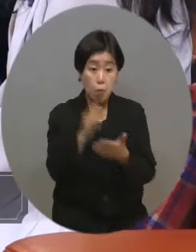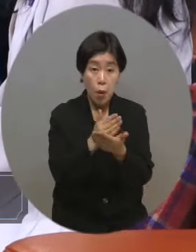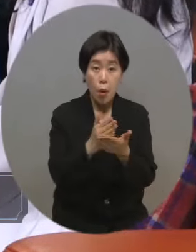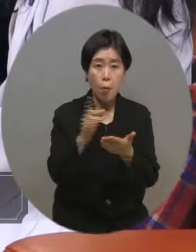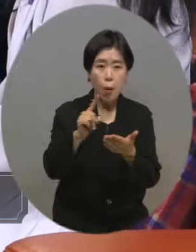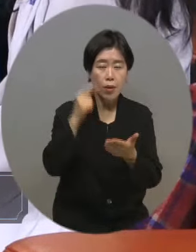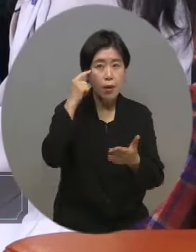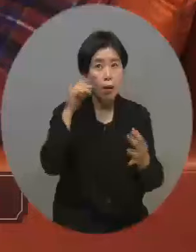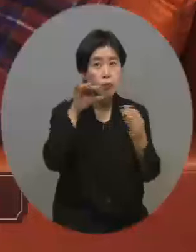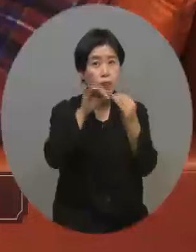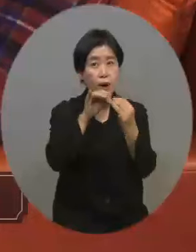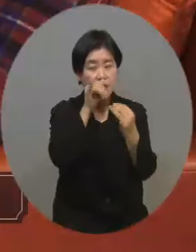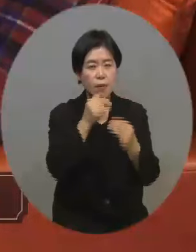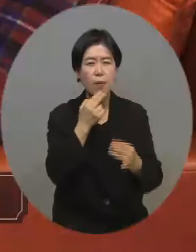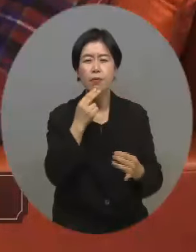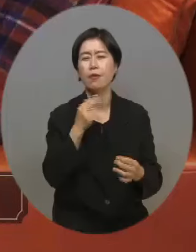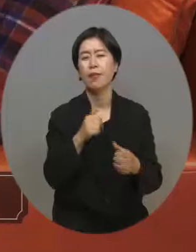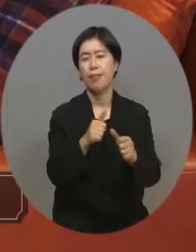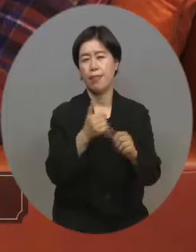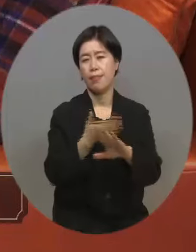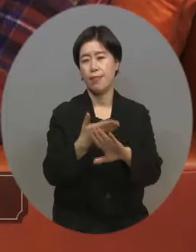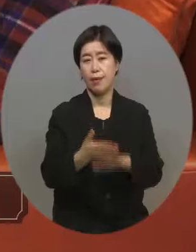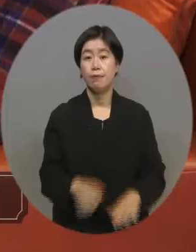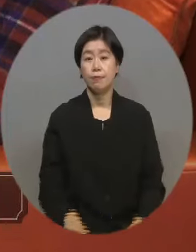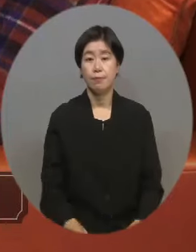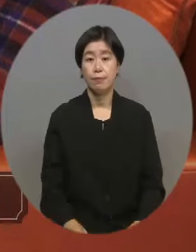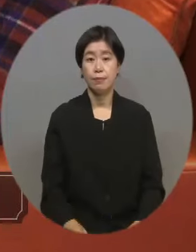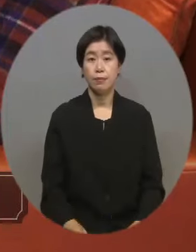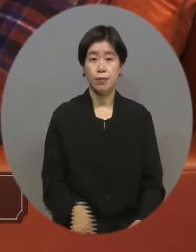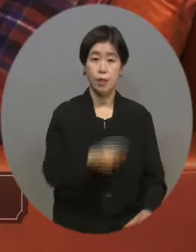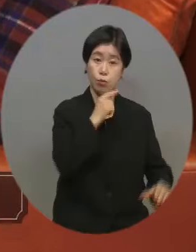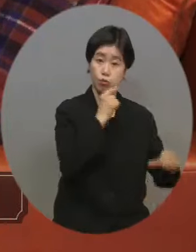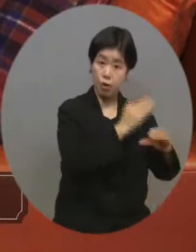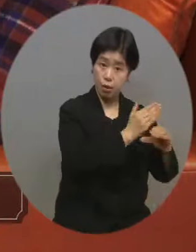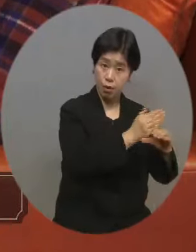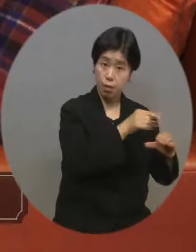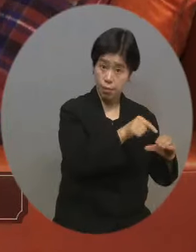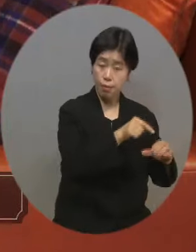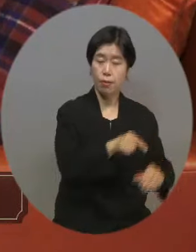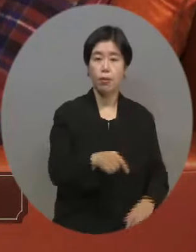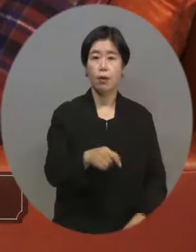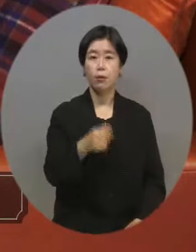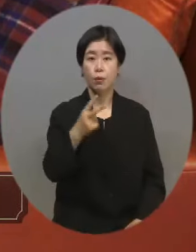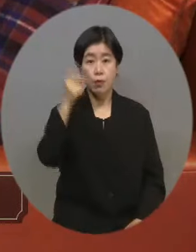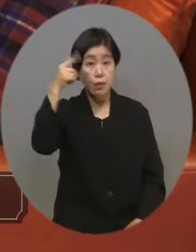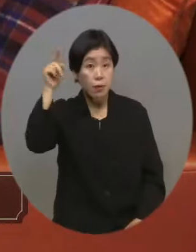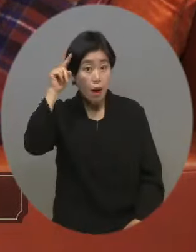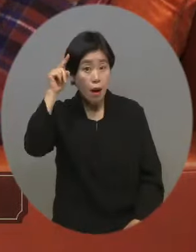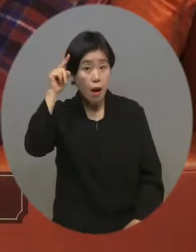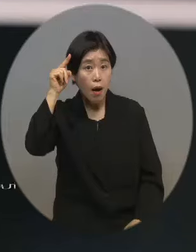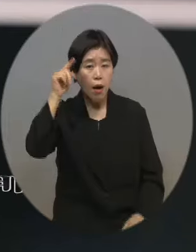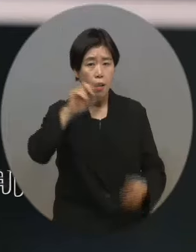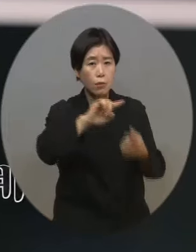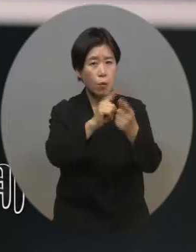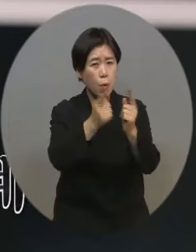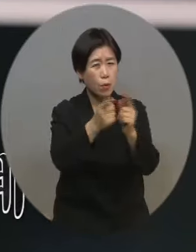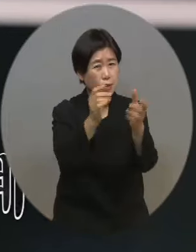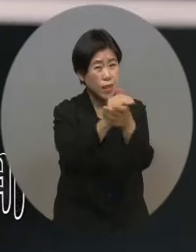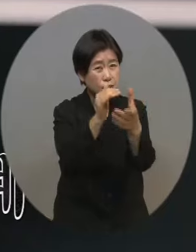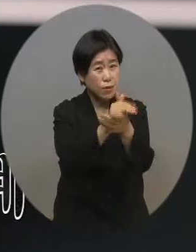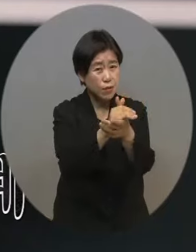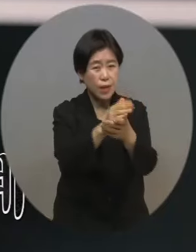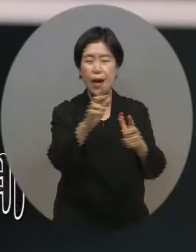것이죠. 북한, 러시아가 친구라서 무기를 보내줬다기보다는 다 사실은 이해관계가 맞아떨어져서 친구라고 아니겠습니까? 하기에는 네.